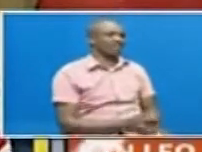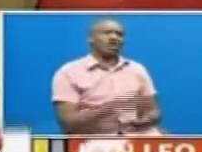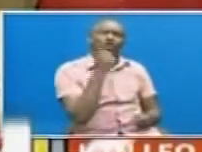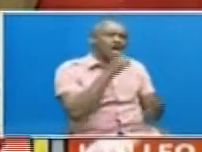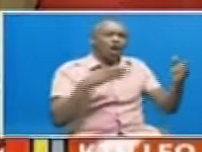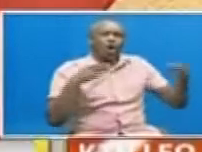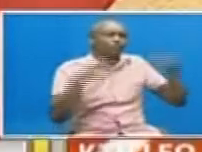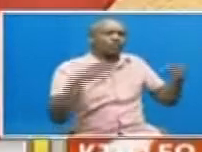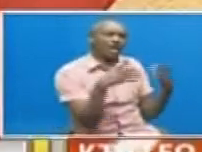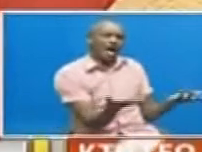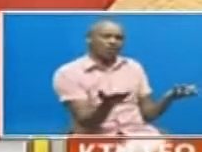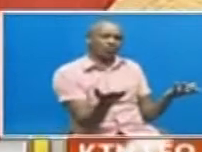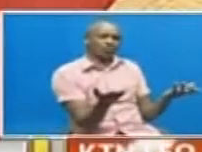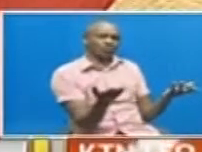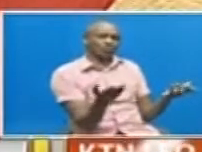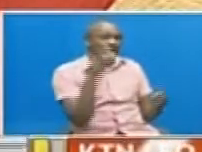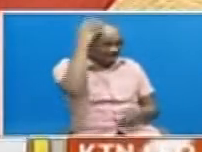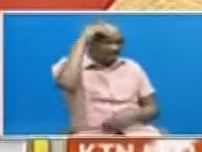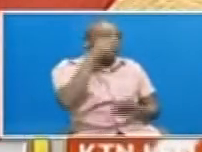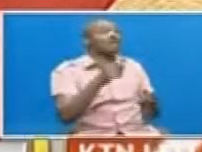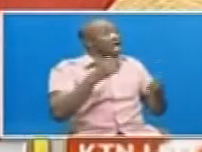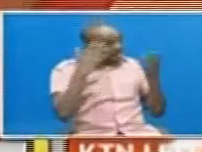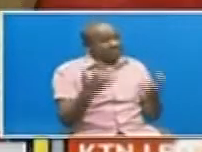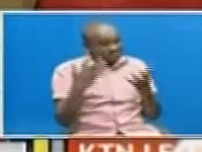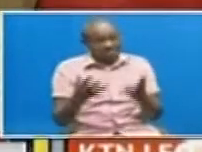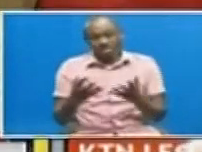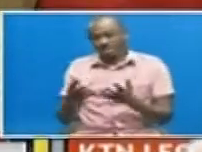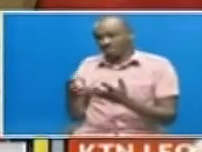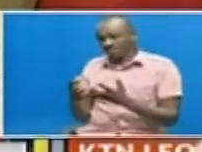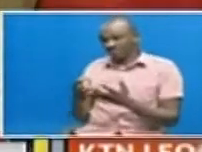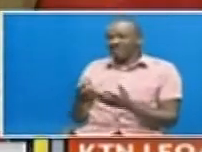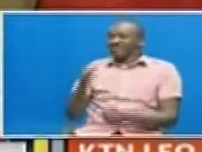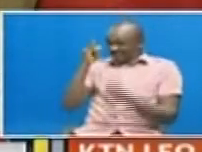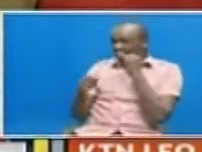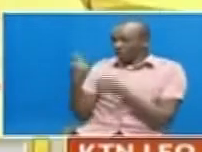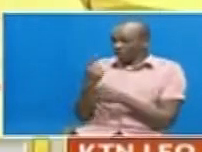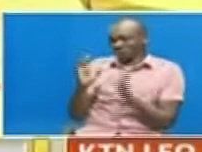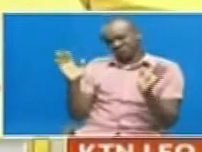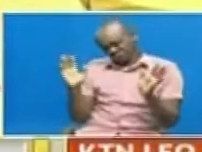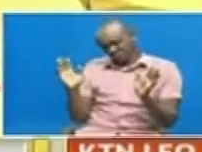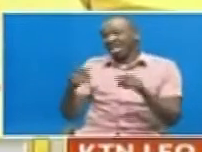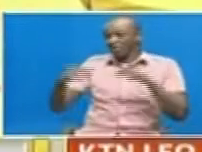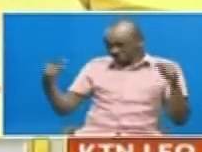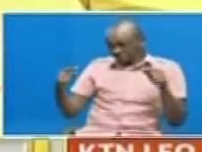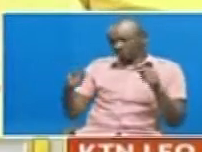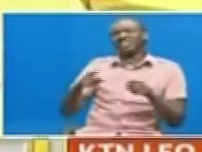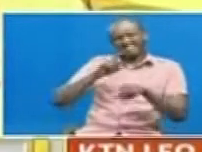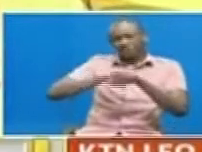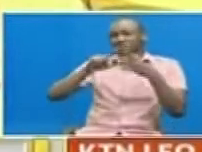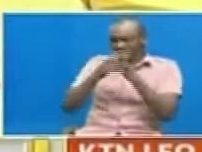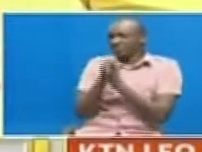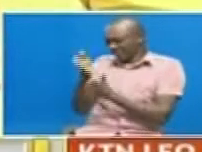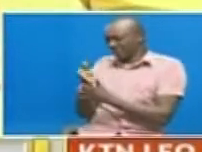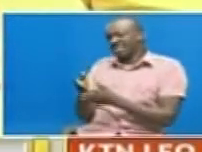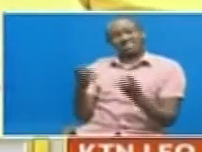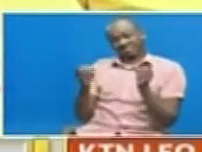vipi? Upinzani naweza kusema ulikuwa ni mzito. Mm-hmm. Na sio katika mechi ya finali peke yake. Mm-hmm. Ni tangu pale mechi ya kwanza.